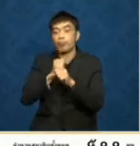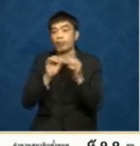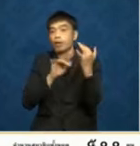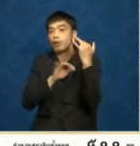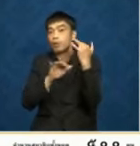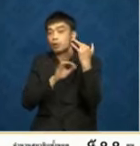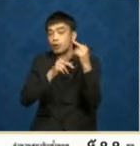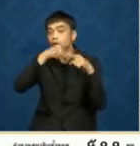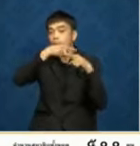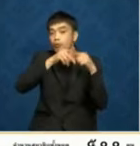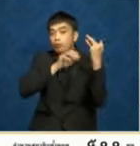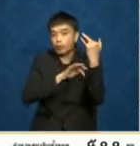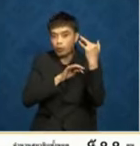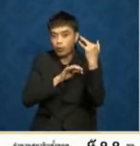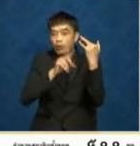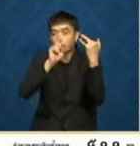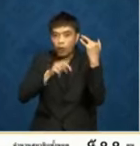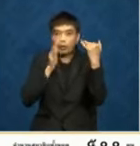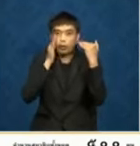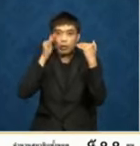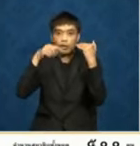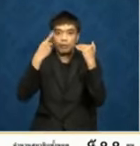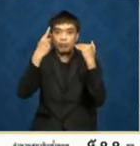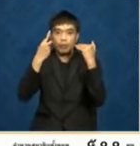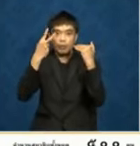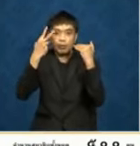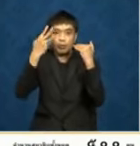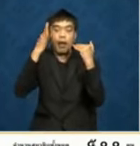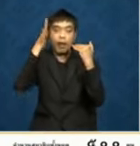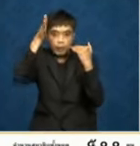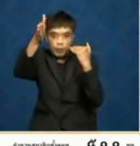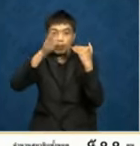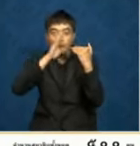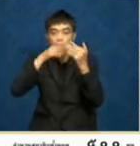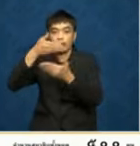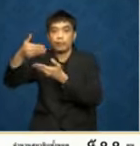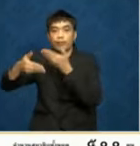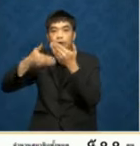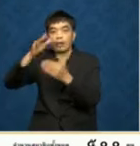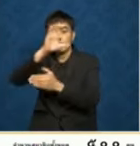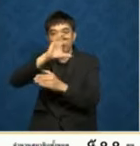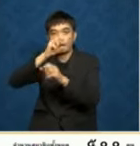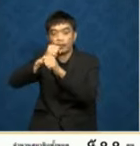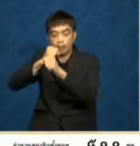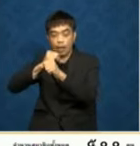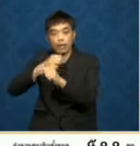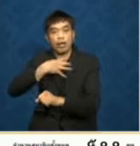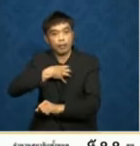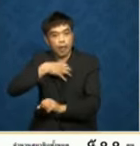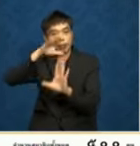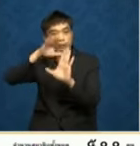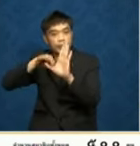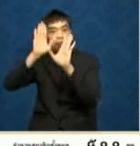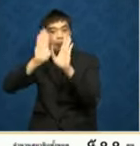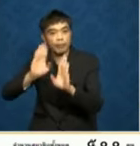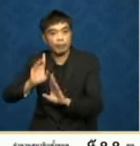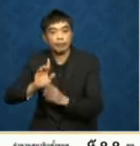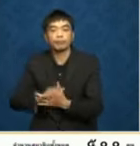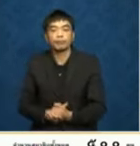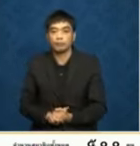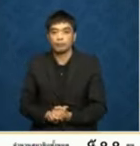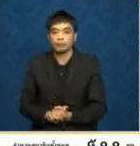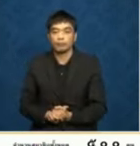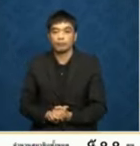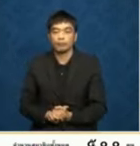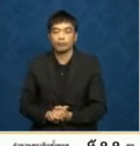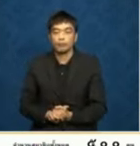รที่จะรู้อี 5 ปีต่อไปบริษัทตลาดจดหารกรานอยากจะได้คนแบบไหนเข้าไปทำงาน วนนี้เราไม่